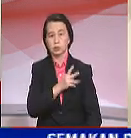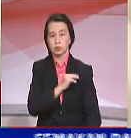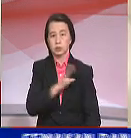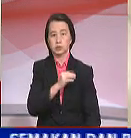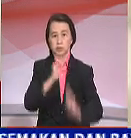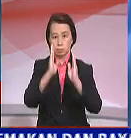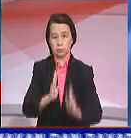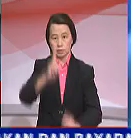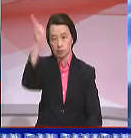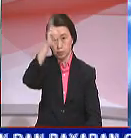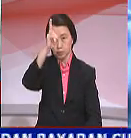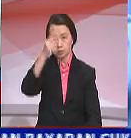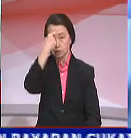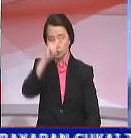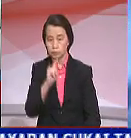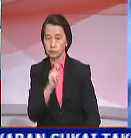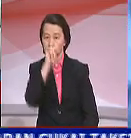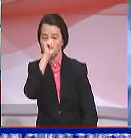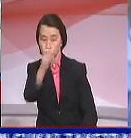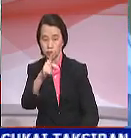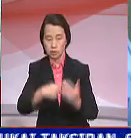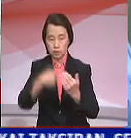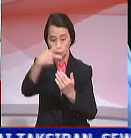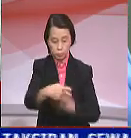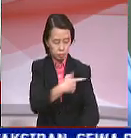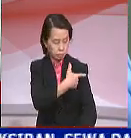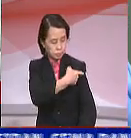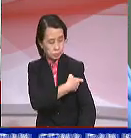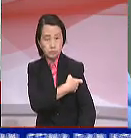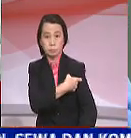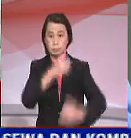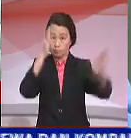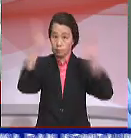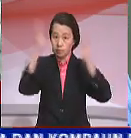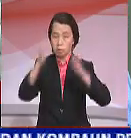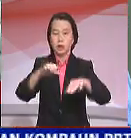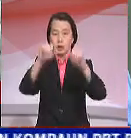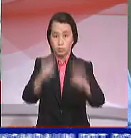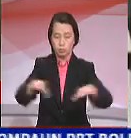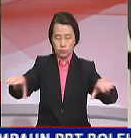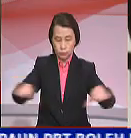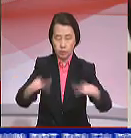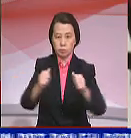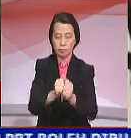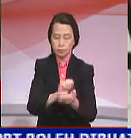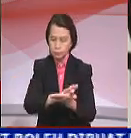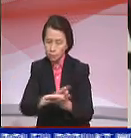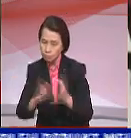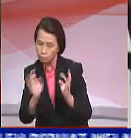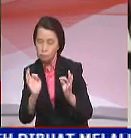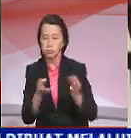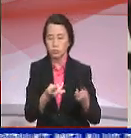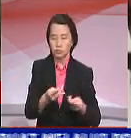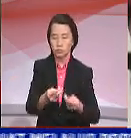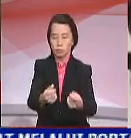badan kerajaan. Ia bagi memastikan program imunisasi COVID-19 kebangsaan dapat dilaksanakan dengan kemas, lancar